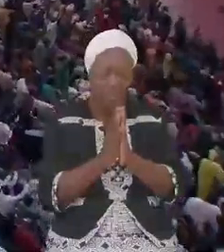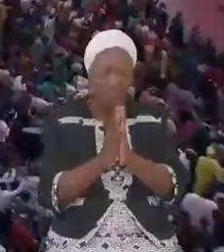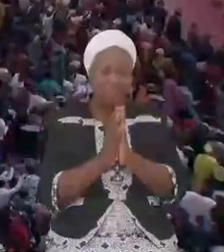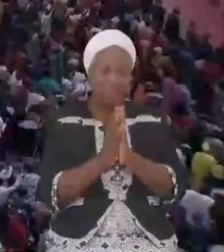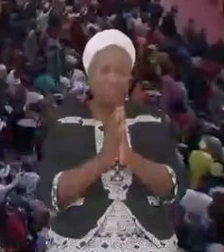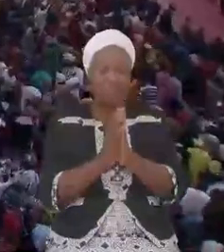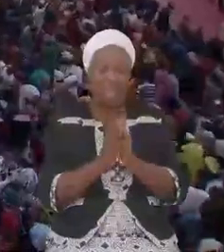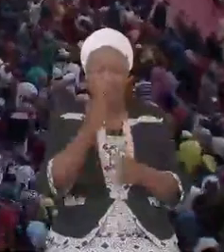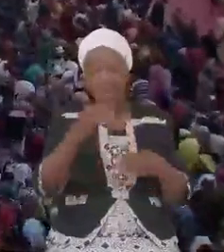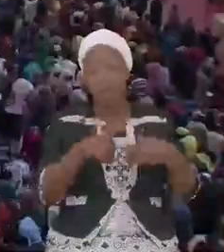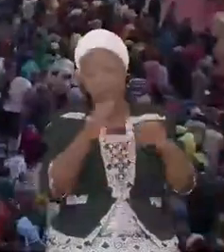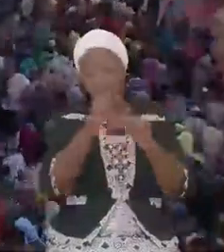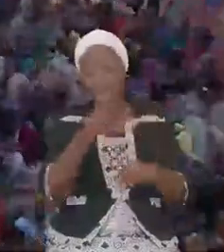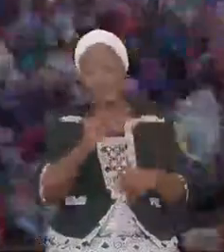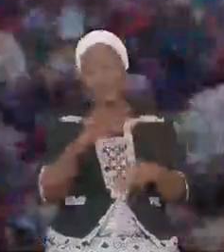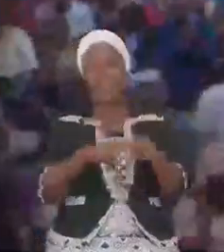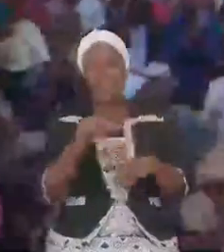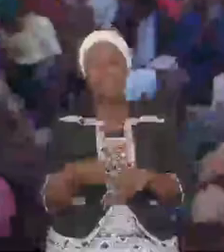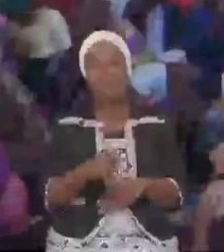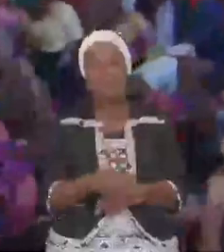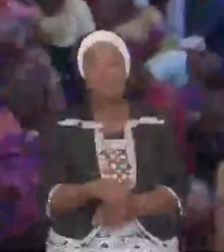Le Seigneur vous a déjà béni. Assoyez-vous.